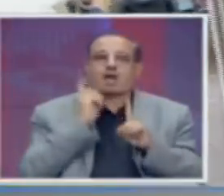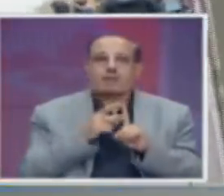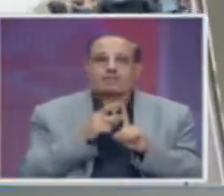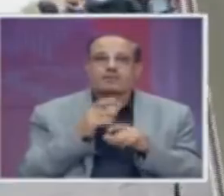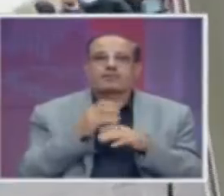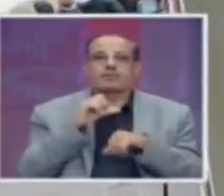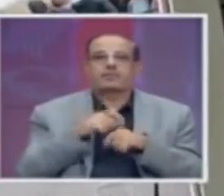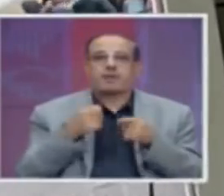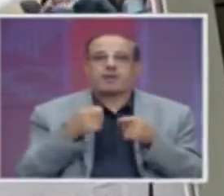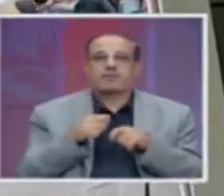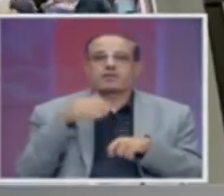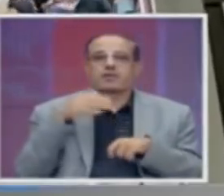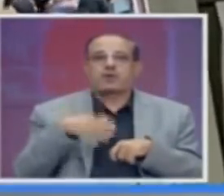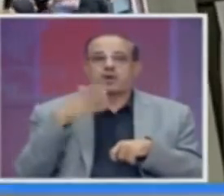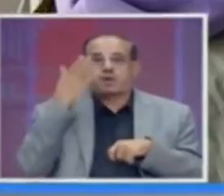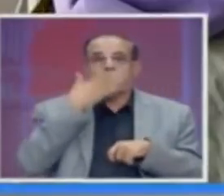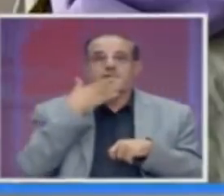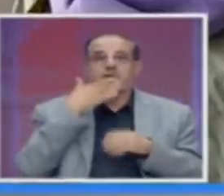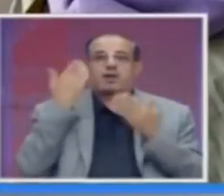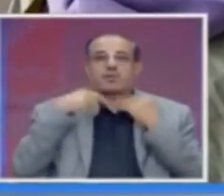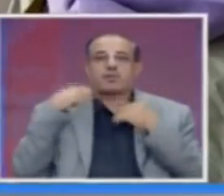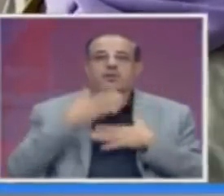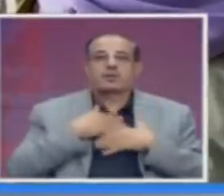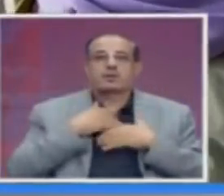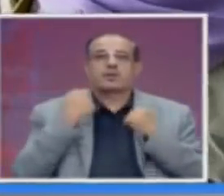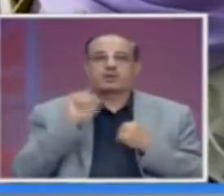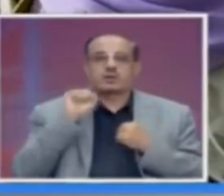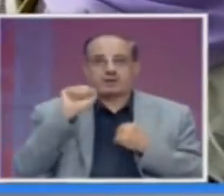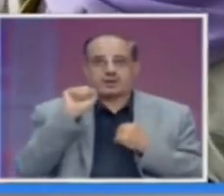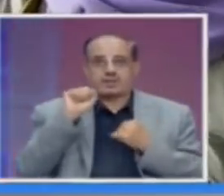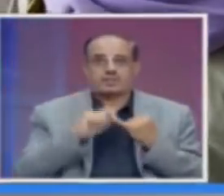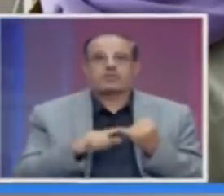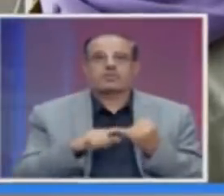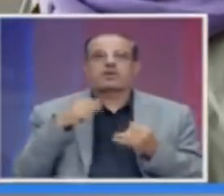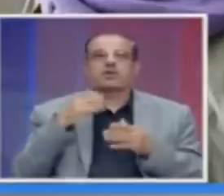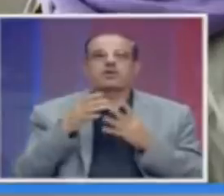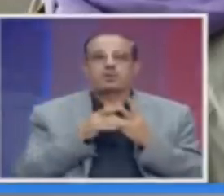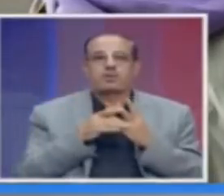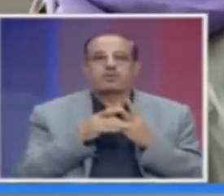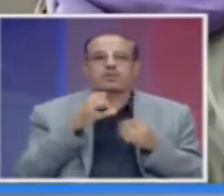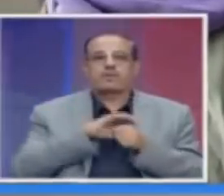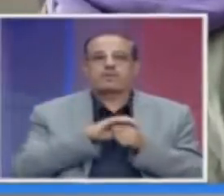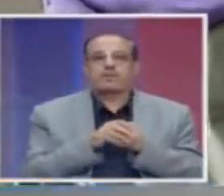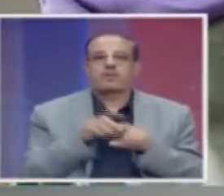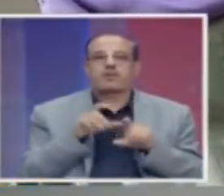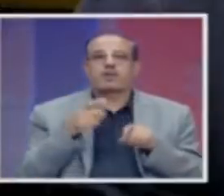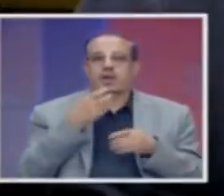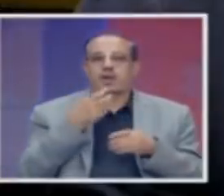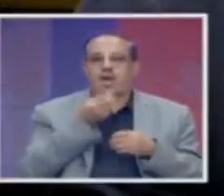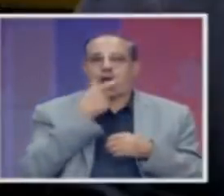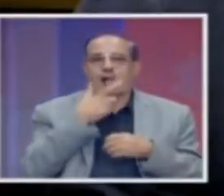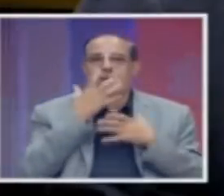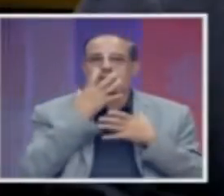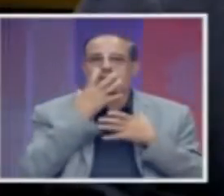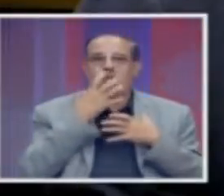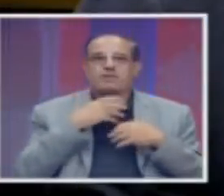إلزاميا في الأماكن العامة المغلقة. وفي جنوب إفريقيا أصيب وزير الصحة وزوجته بالفيروس ويخضع